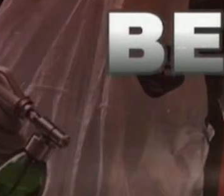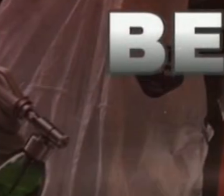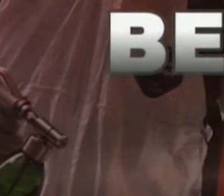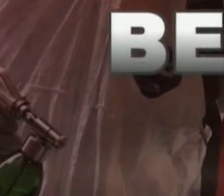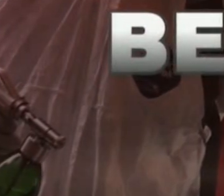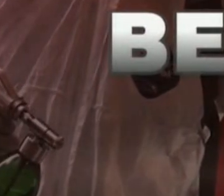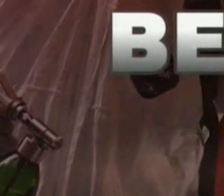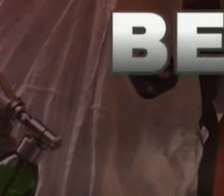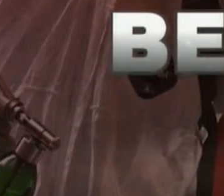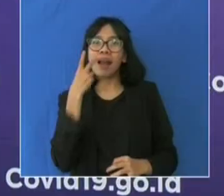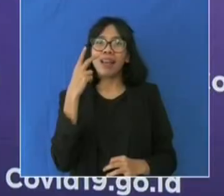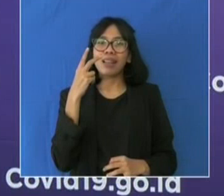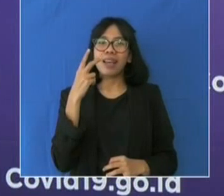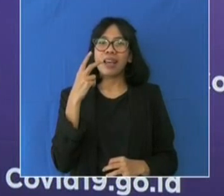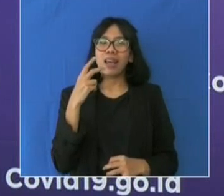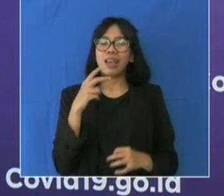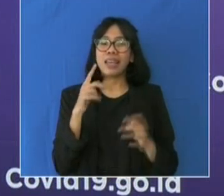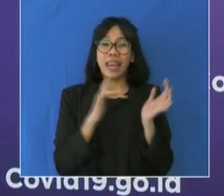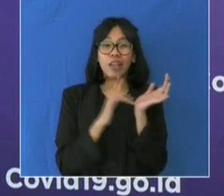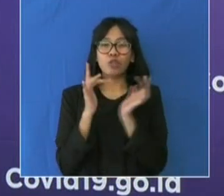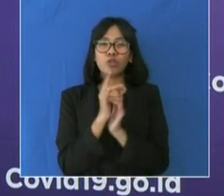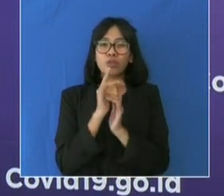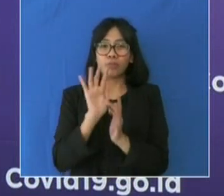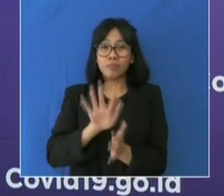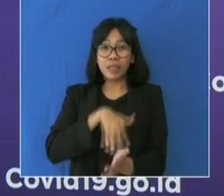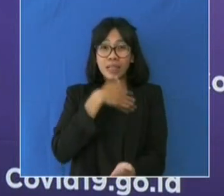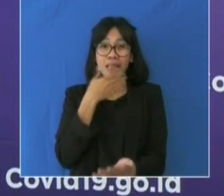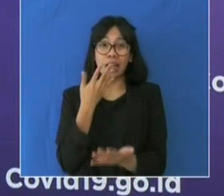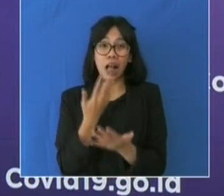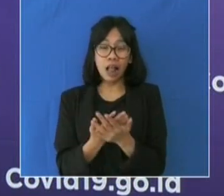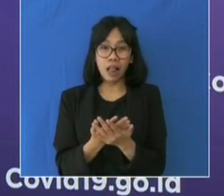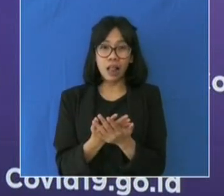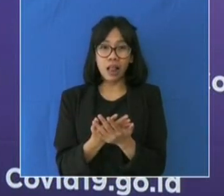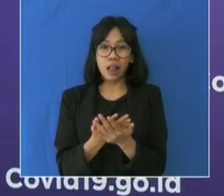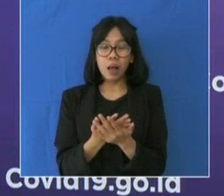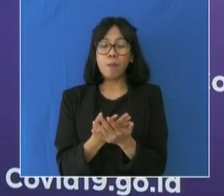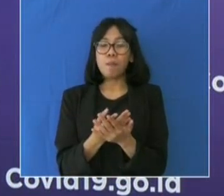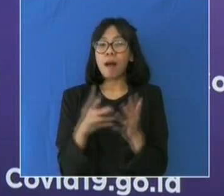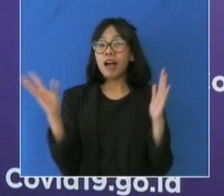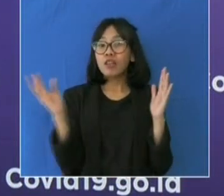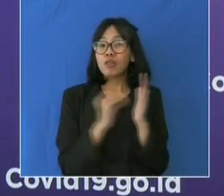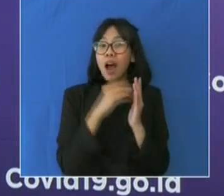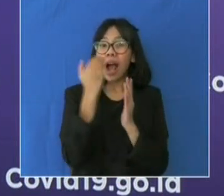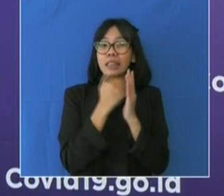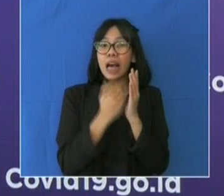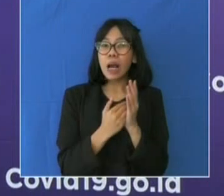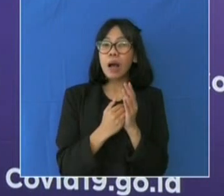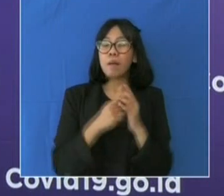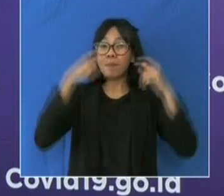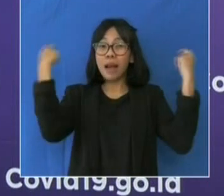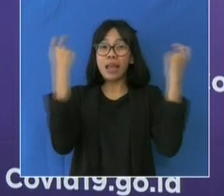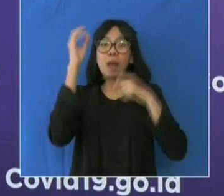hai a risus yang memuncak dalam perayaan Paskah besok